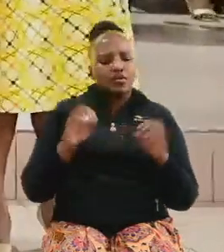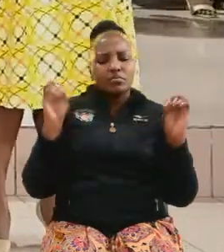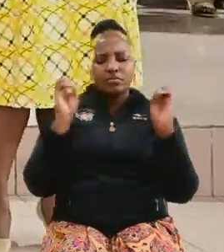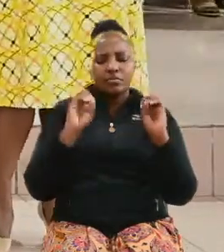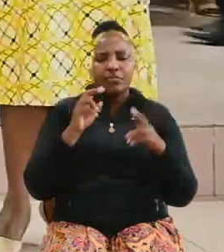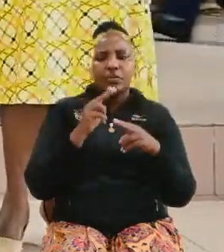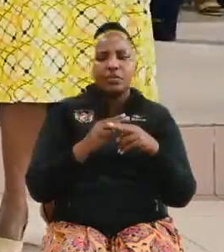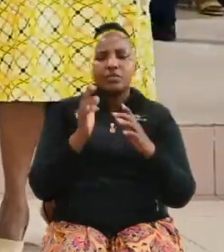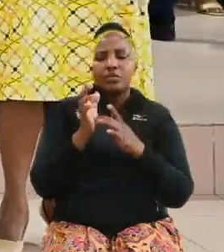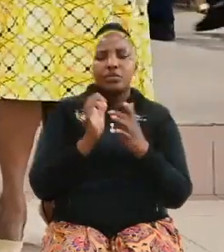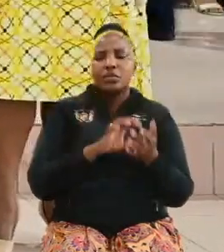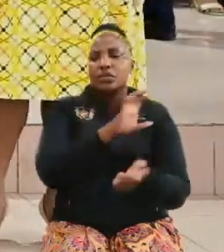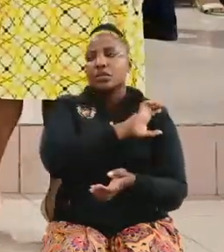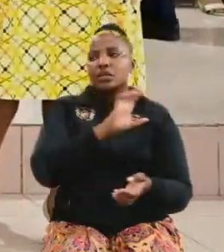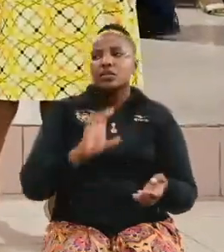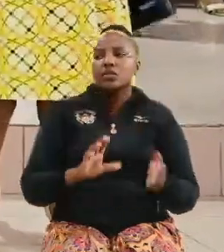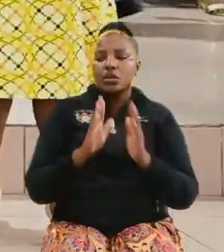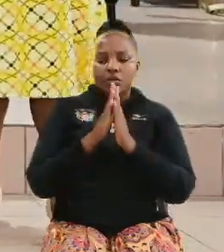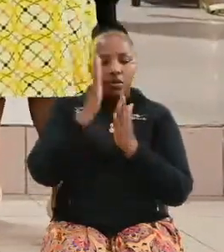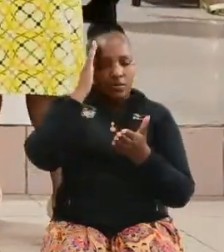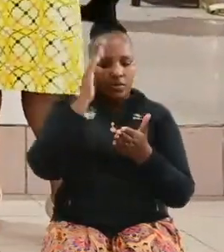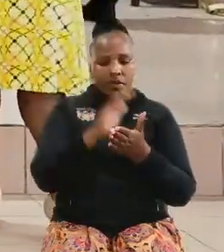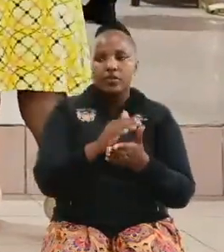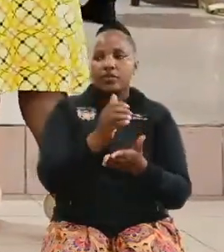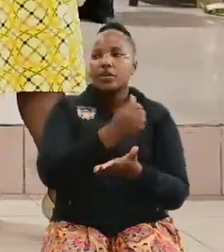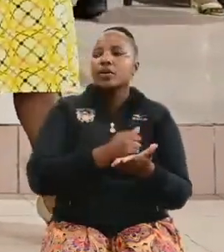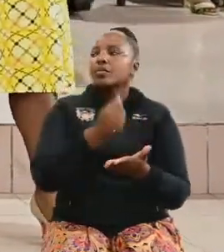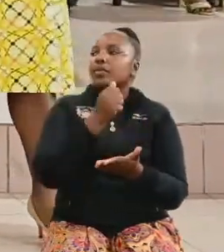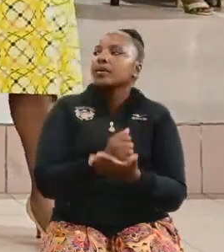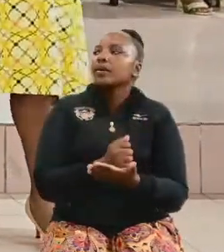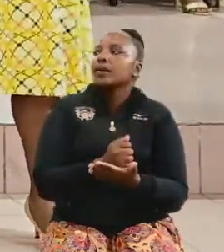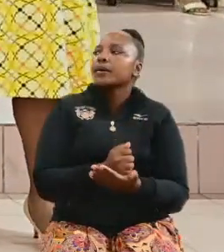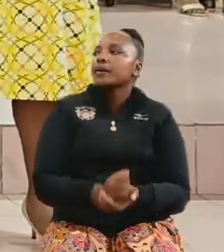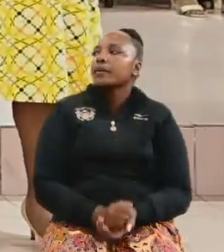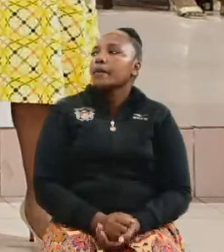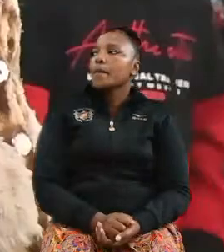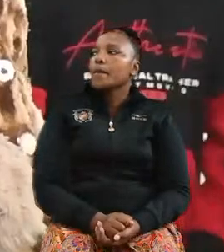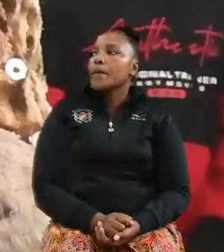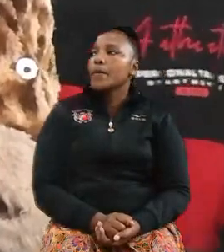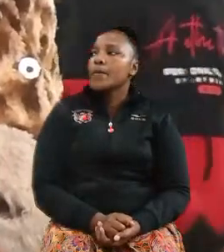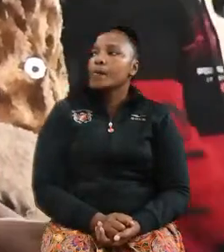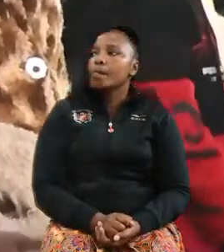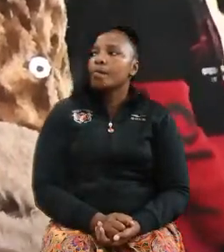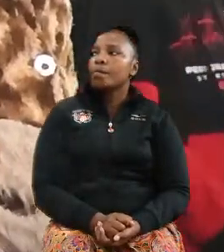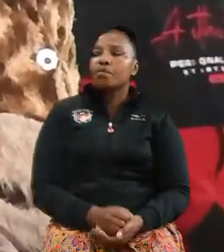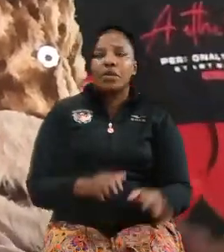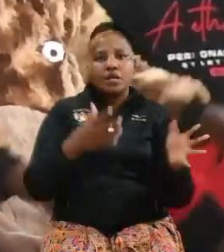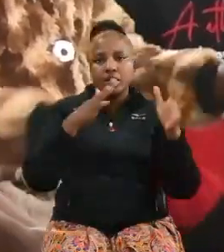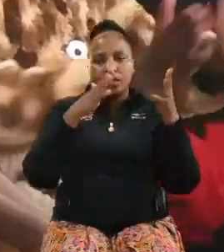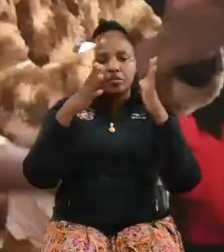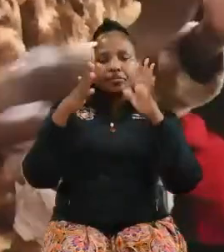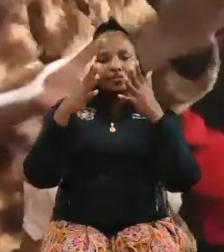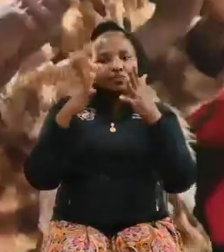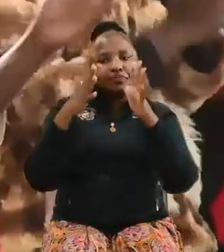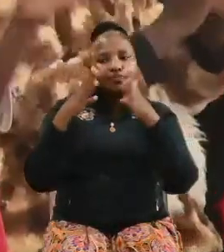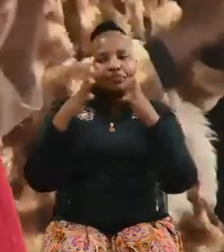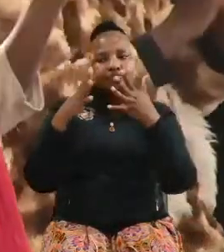katika jina la Yesu Kristo kuomba na kuamini. Amen. Amen. Tumshangilie Bwana kwa